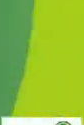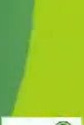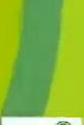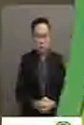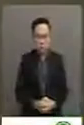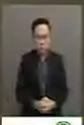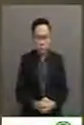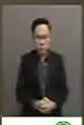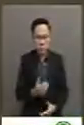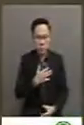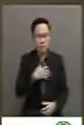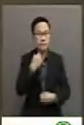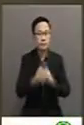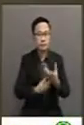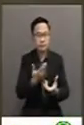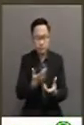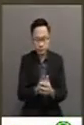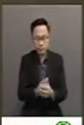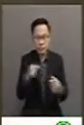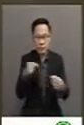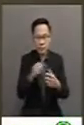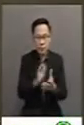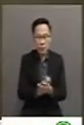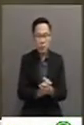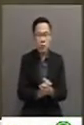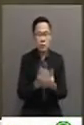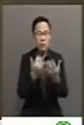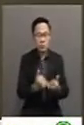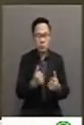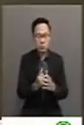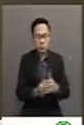เข้ามาเลยฉันยังไม่รู้ตัวเหมือนกัน ครับ เดินพวกออกมาเลย